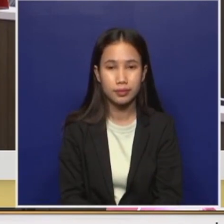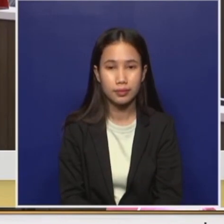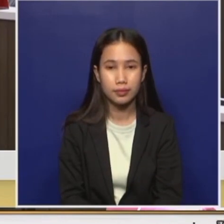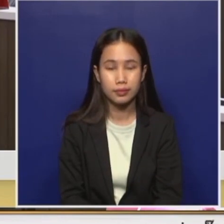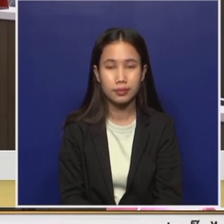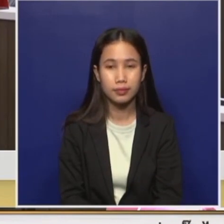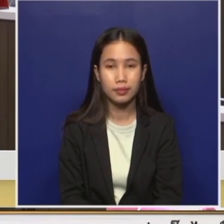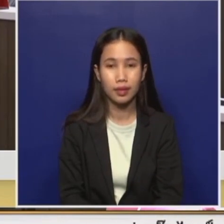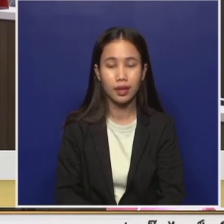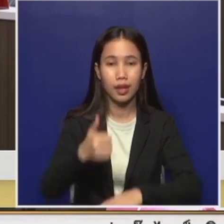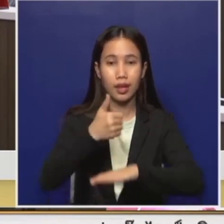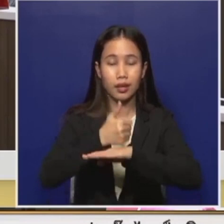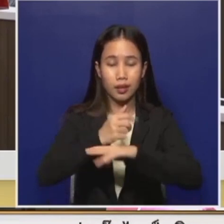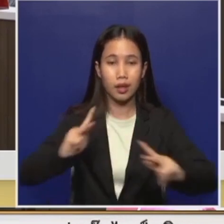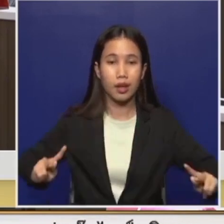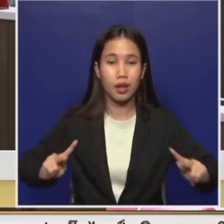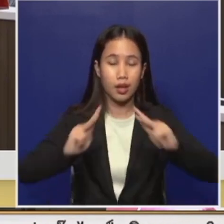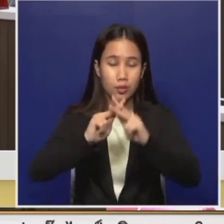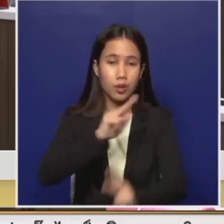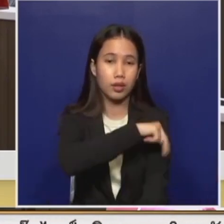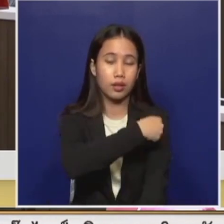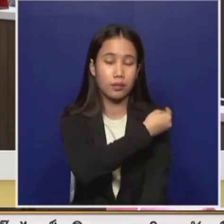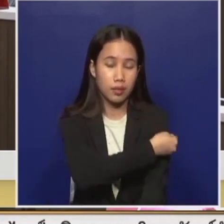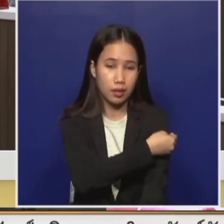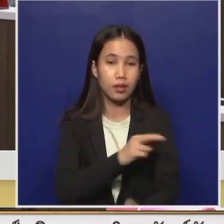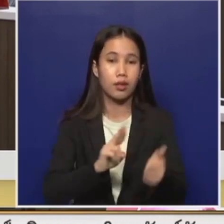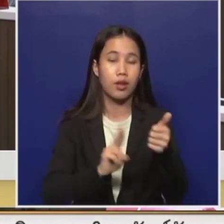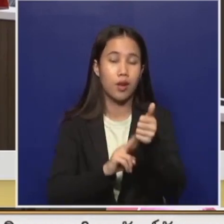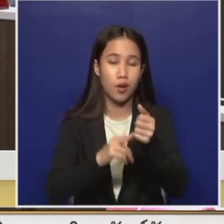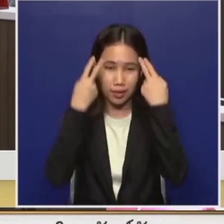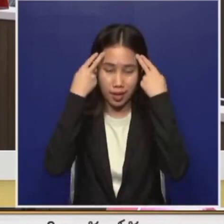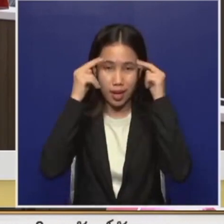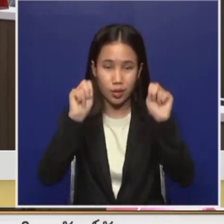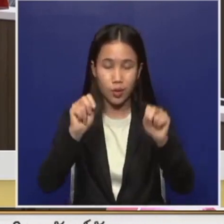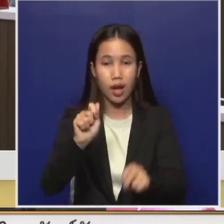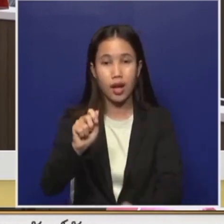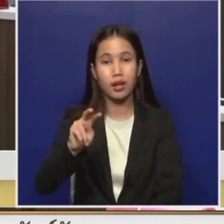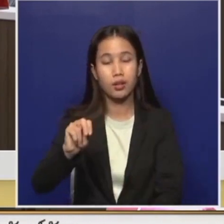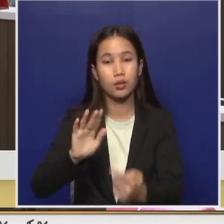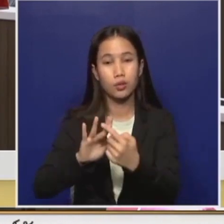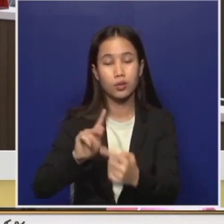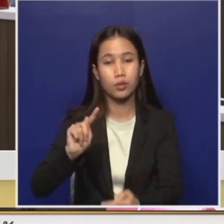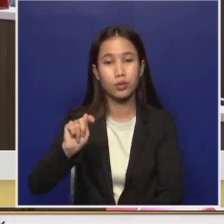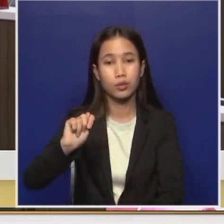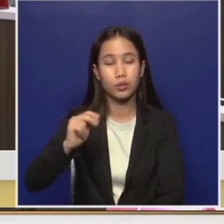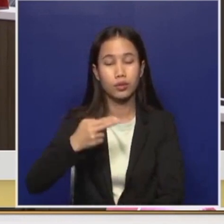วัยว่ใจ